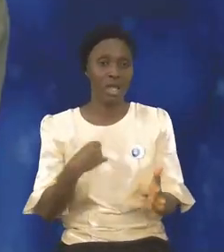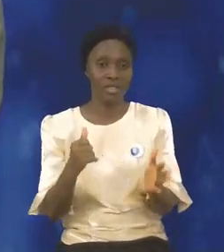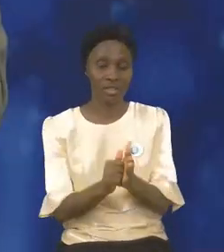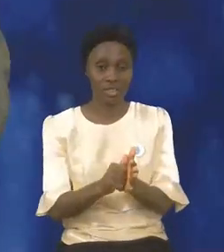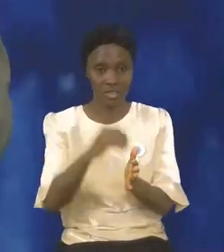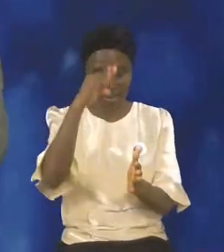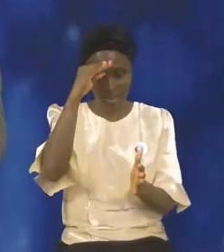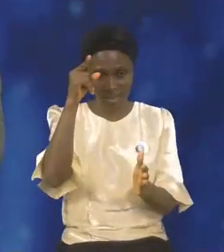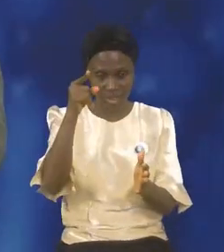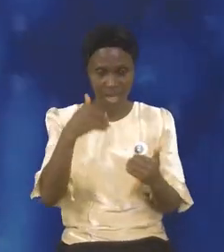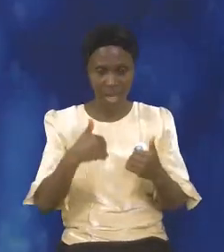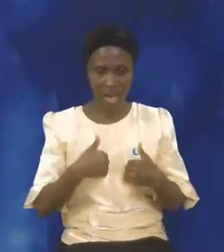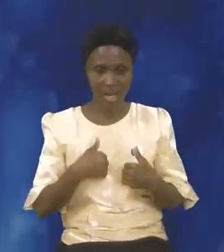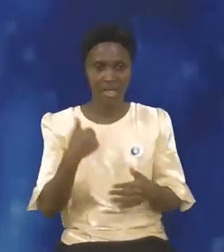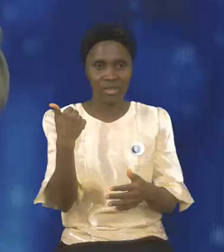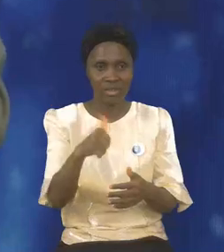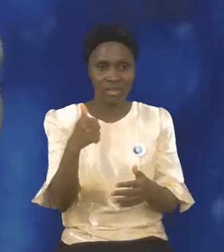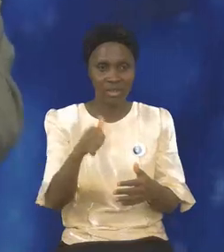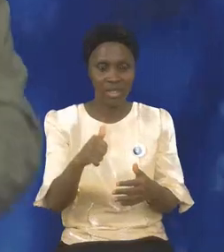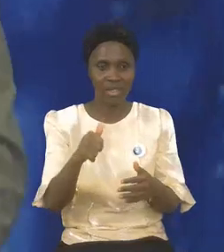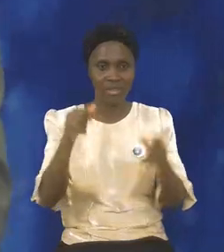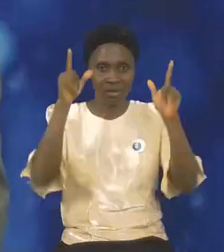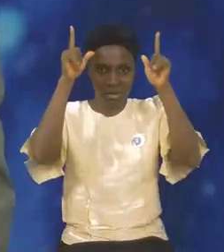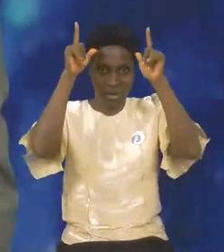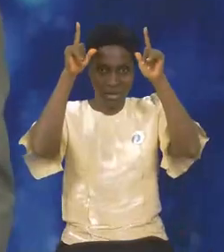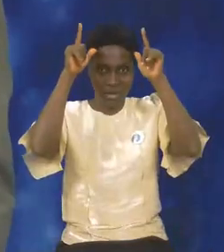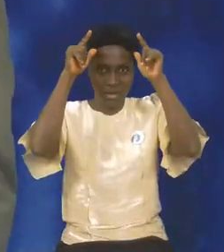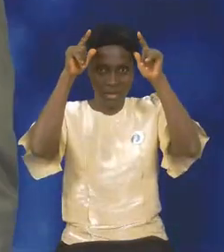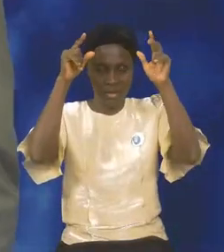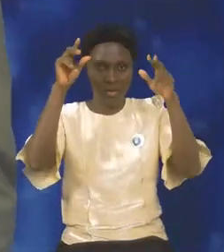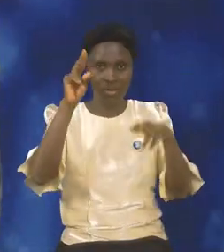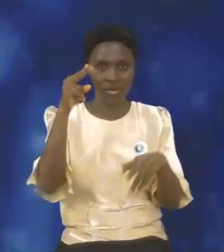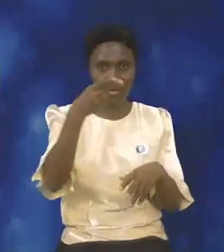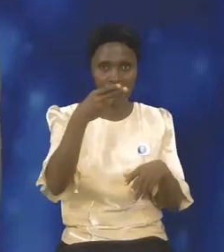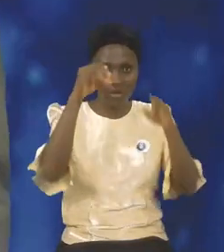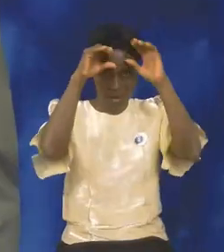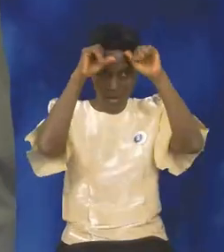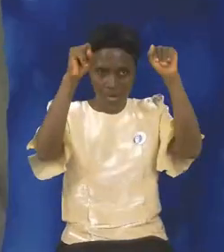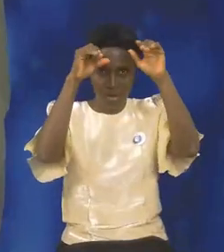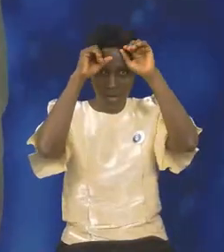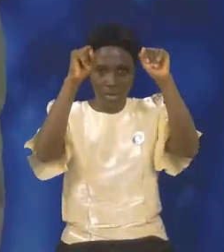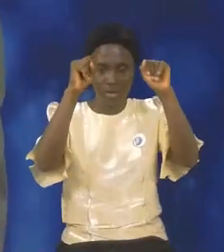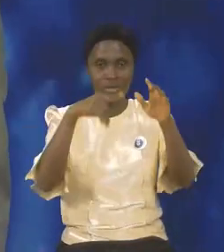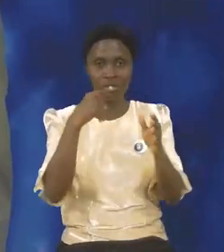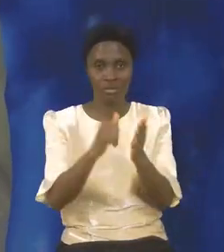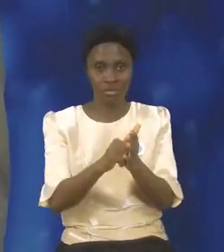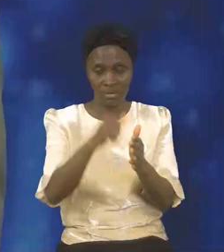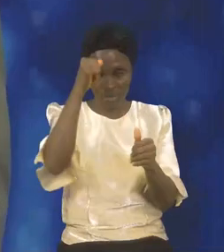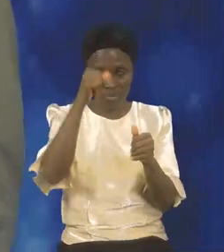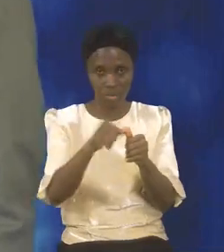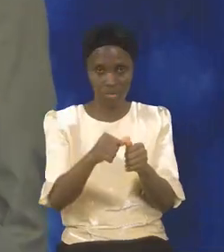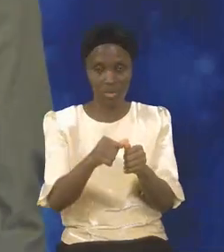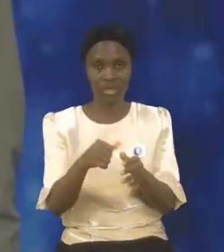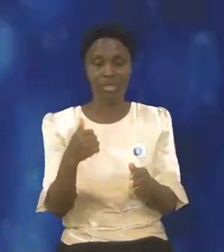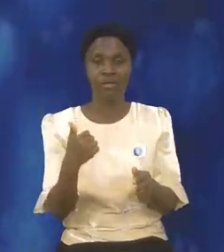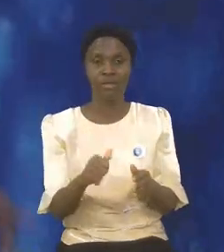c'était différent de tous les royaumes, différent de l'autre bête, et cela a 10 cornes.